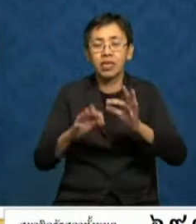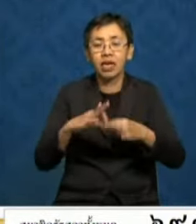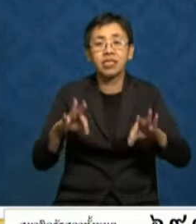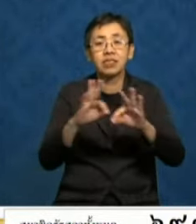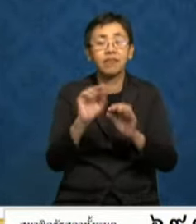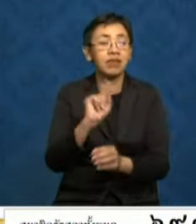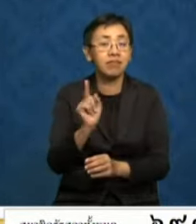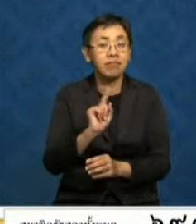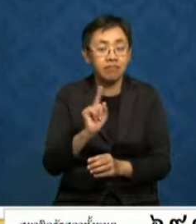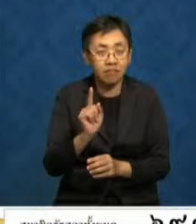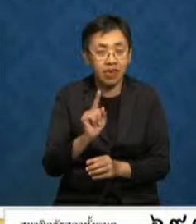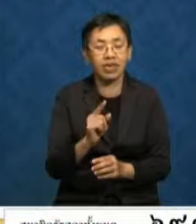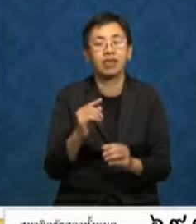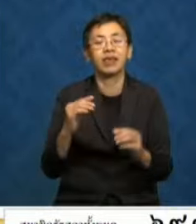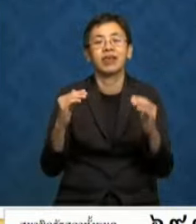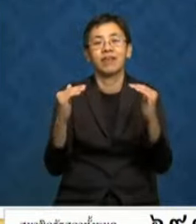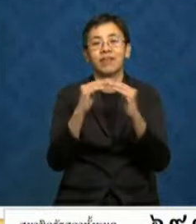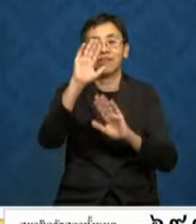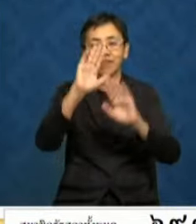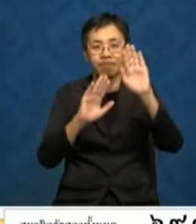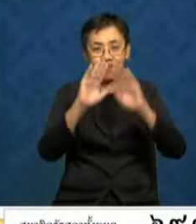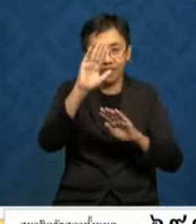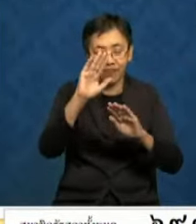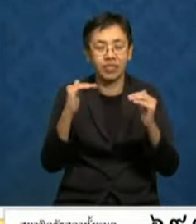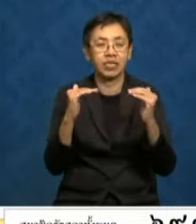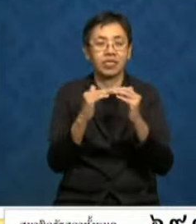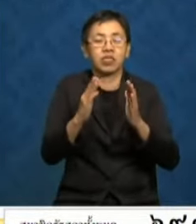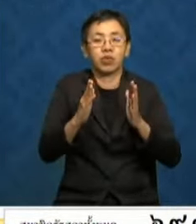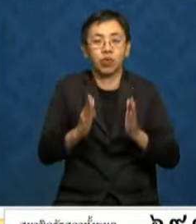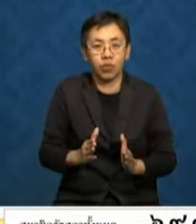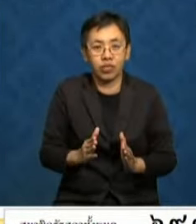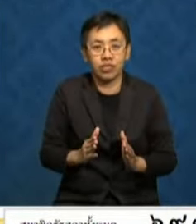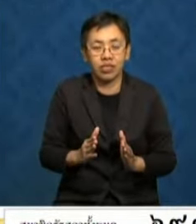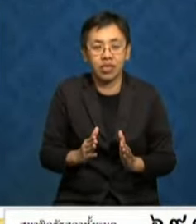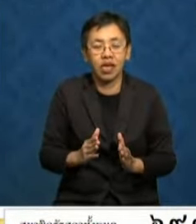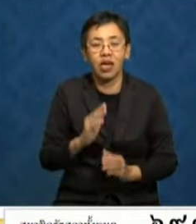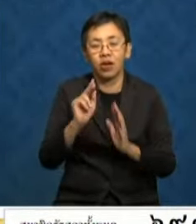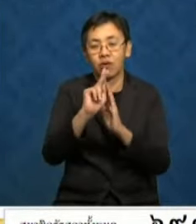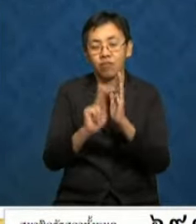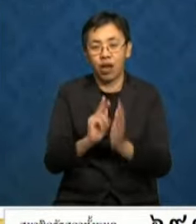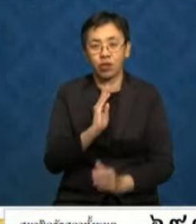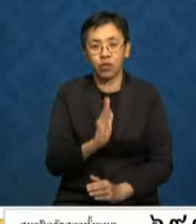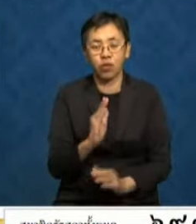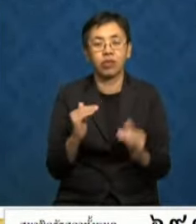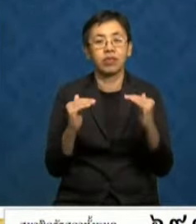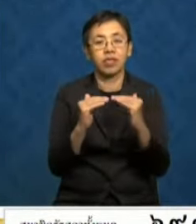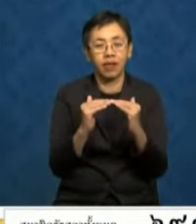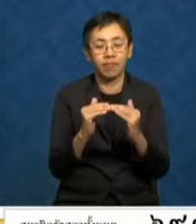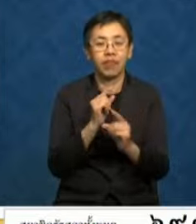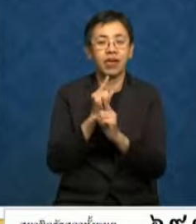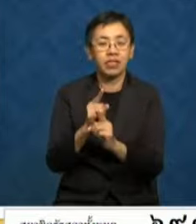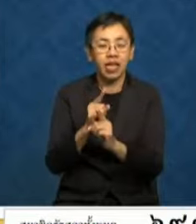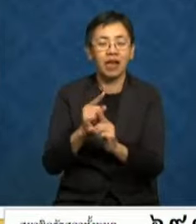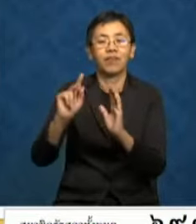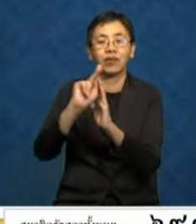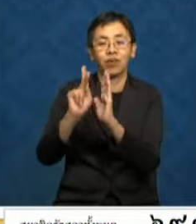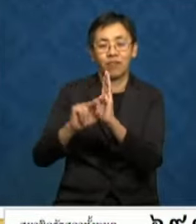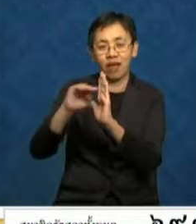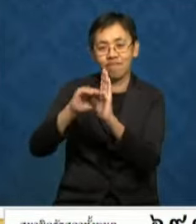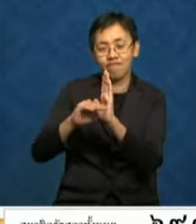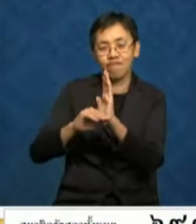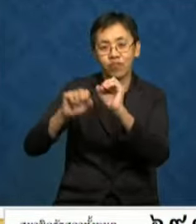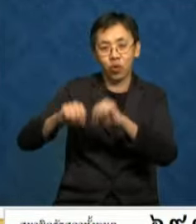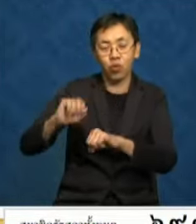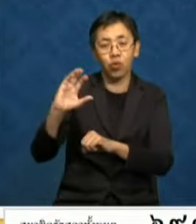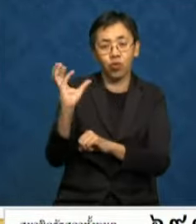ยก็คือเรื่องของการยึดมั่นในประชาธิปไตยสิทธิมนุษยชนและหลักนิติธรรมตามปฏิญญาสากลนะครับถ้าไทยลงนามไป